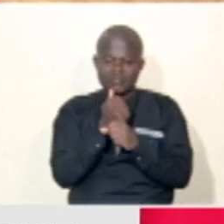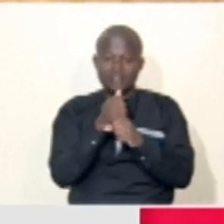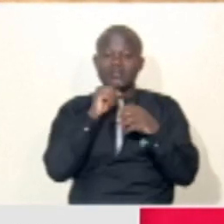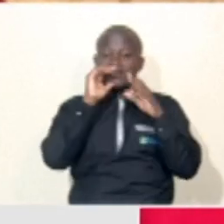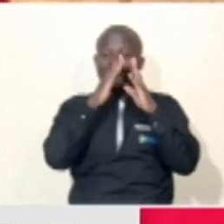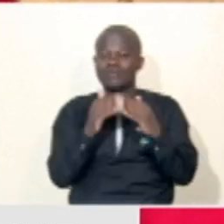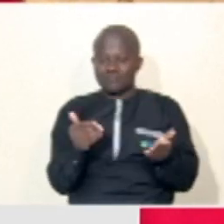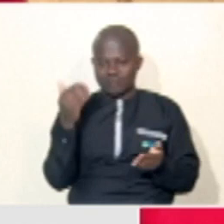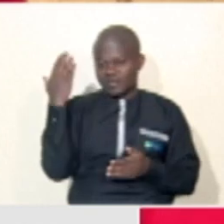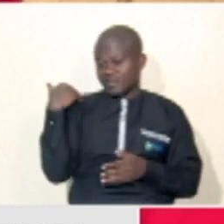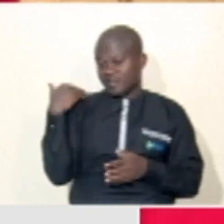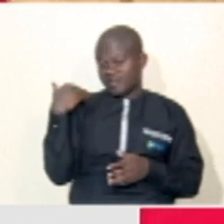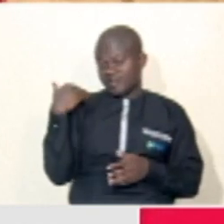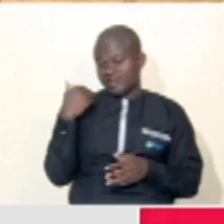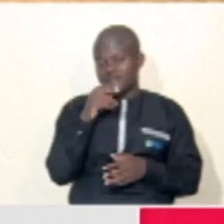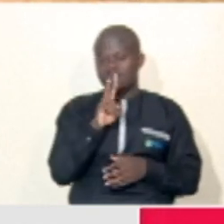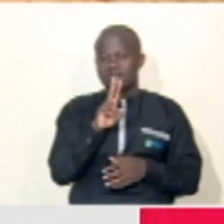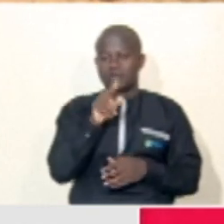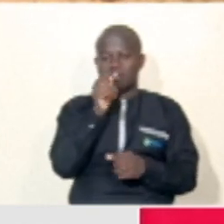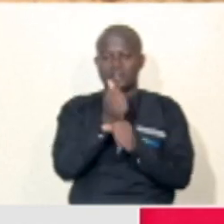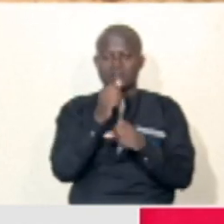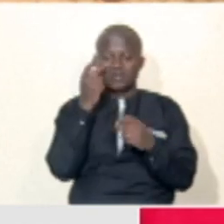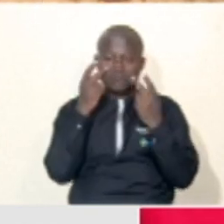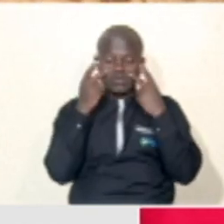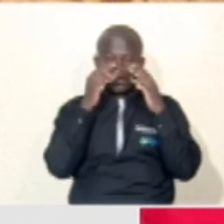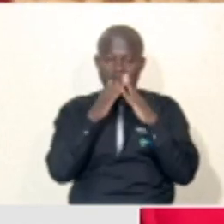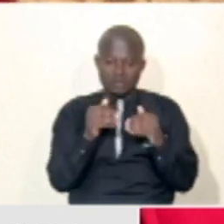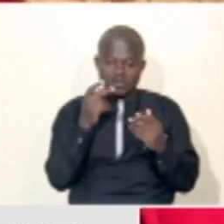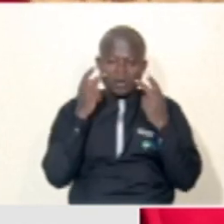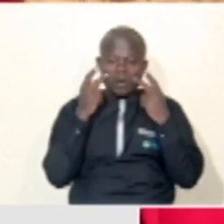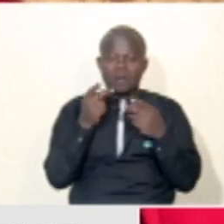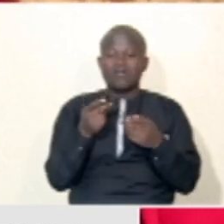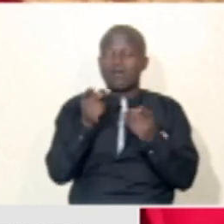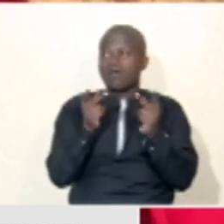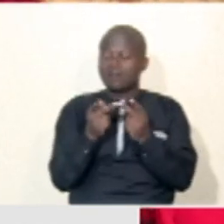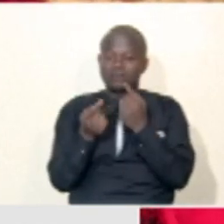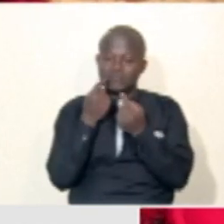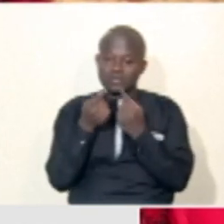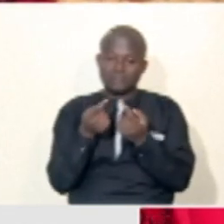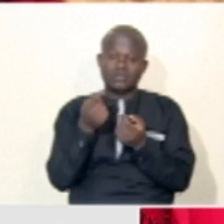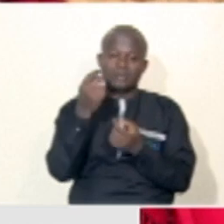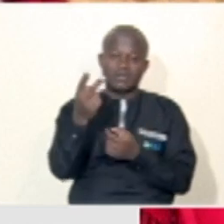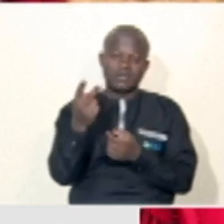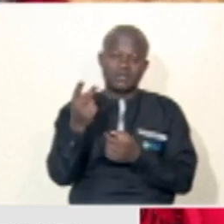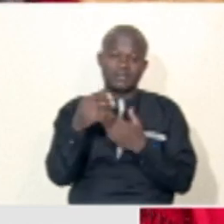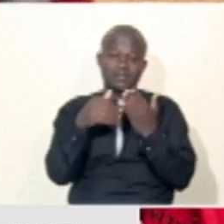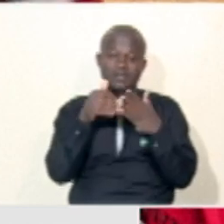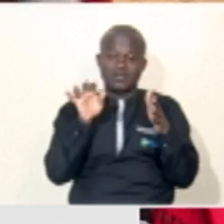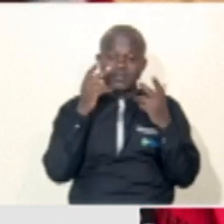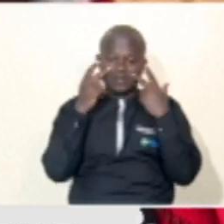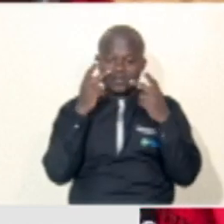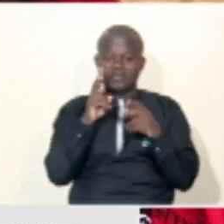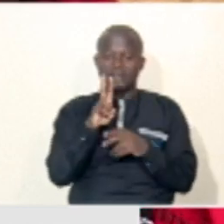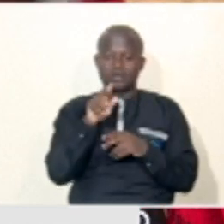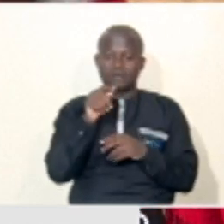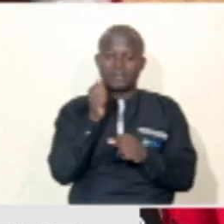ninzu. VUP nyikoze mbona inzu, mbona uturima tubiri, maze kutubona VUP